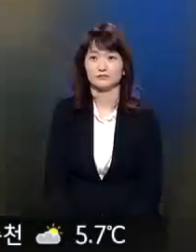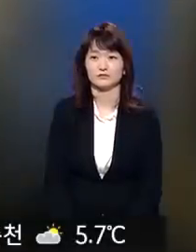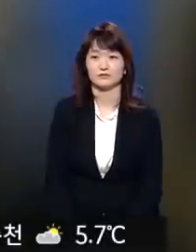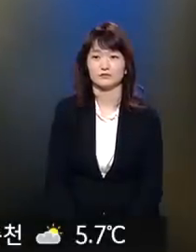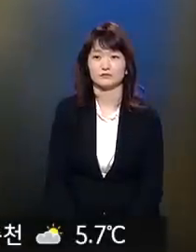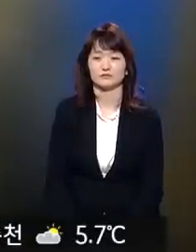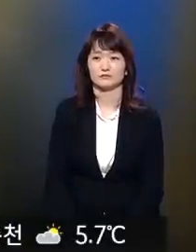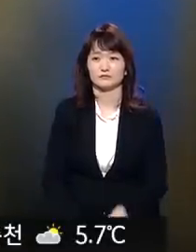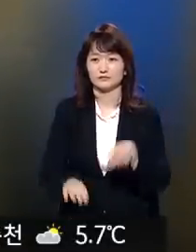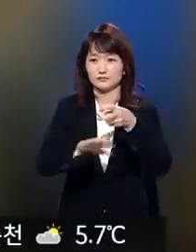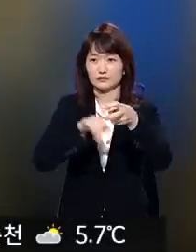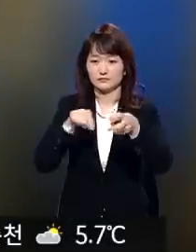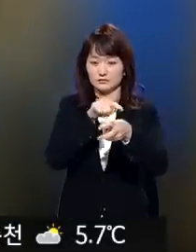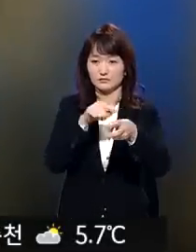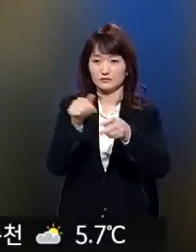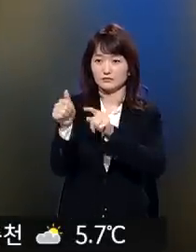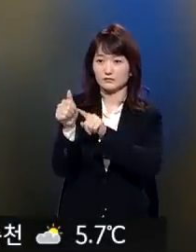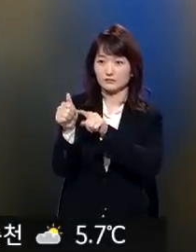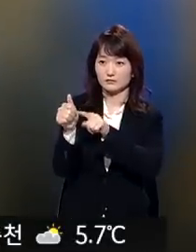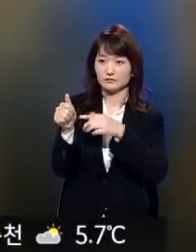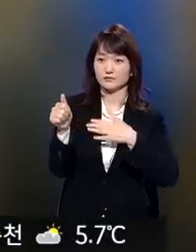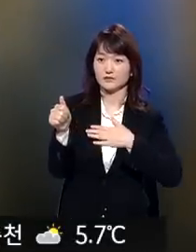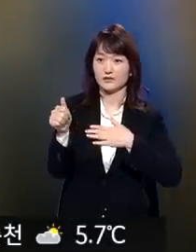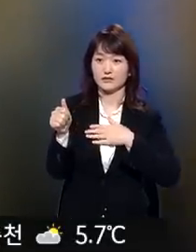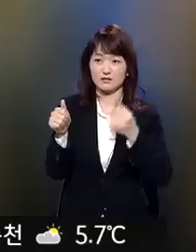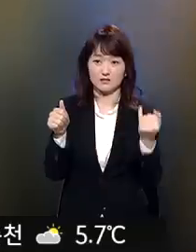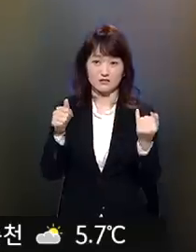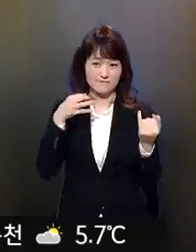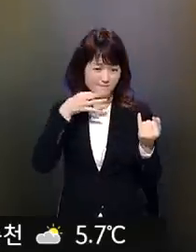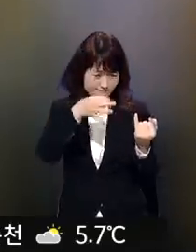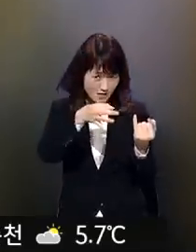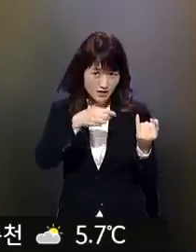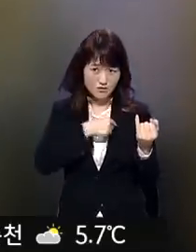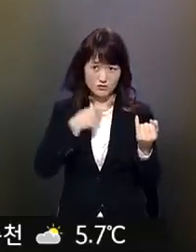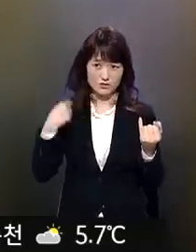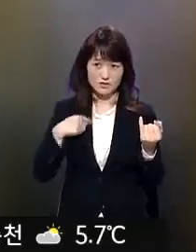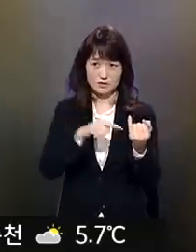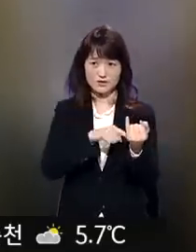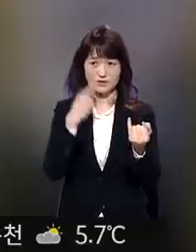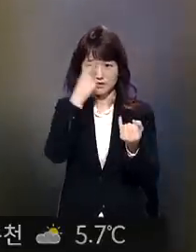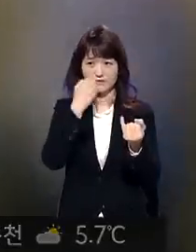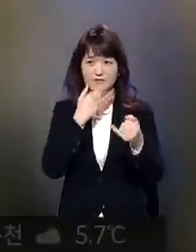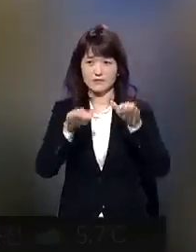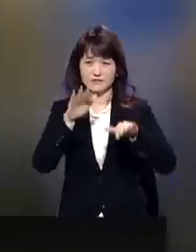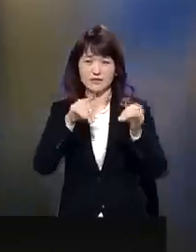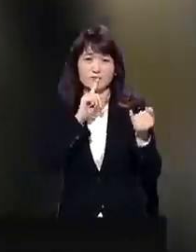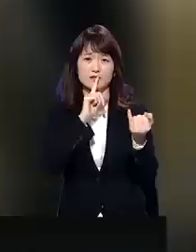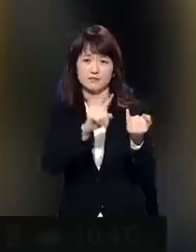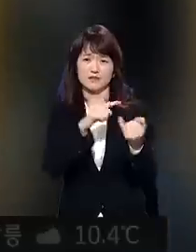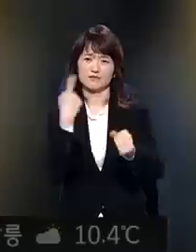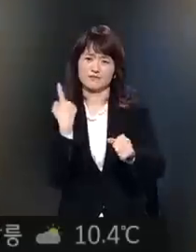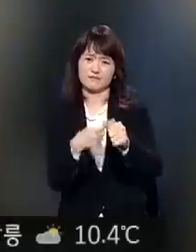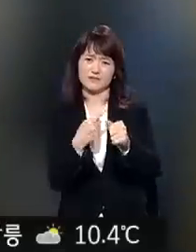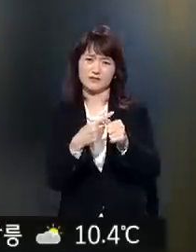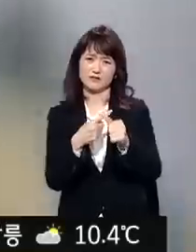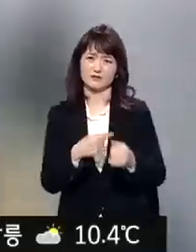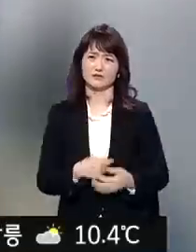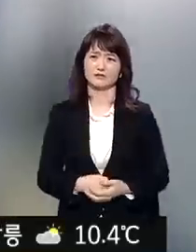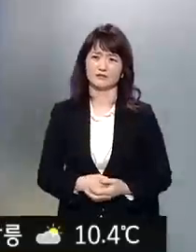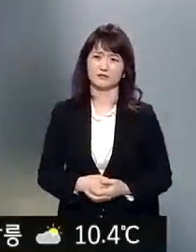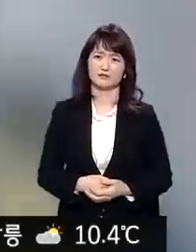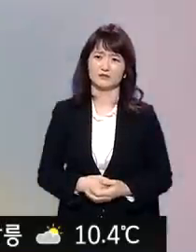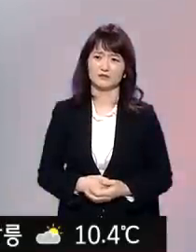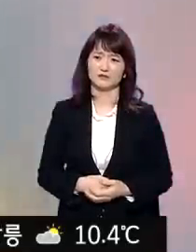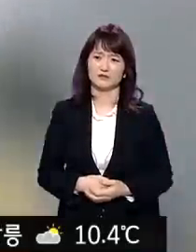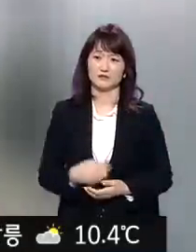I'm on the bus and somehow this guy starts to yelling at me racist slurs against Chinese people.